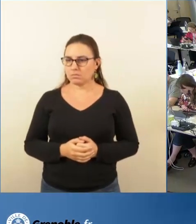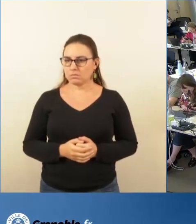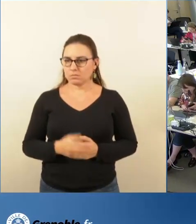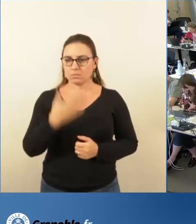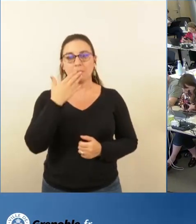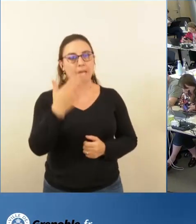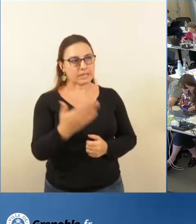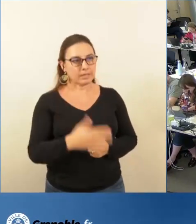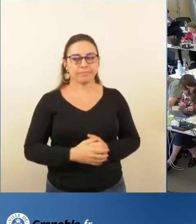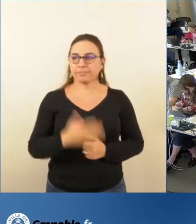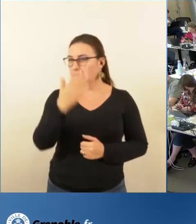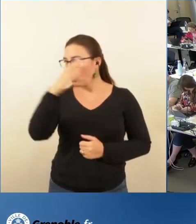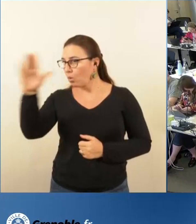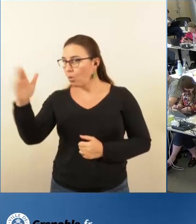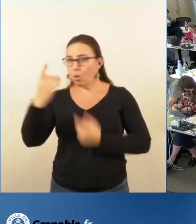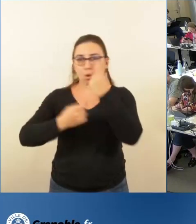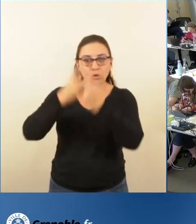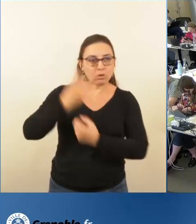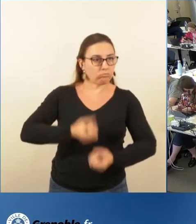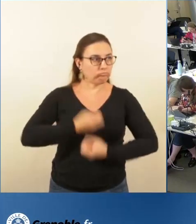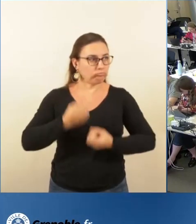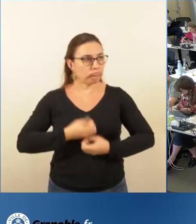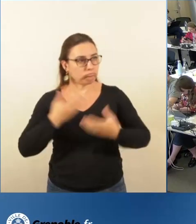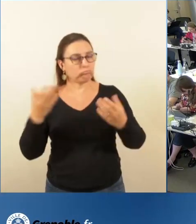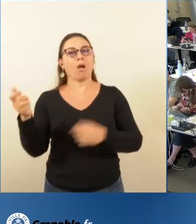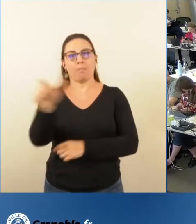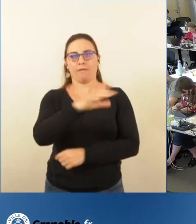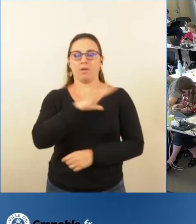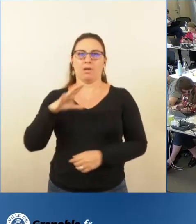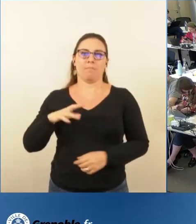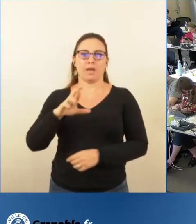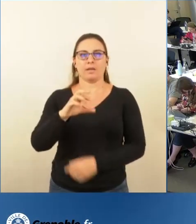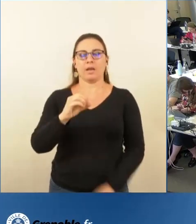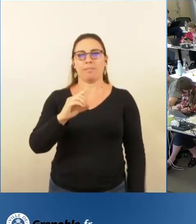merci n'y a-t-il d'autres demandes d'intervention madame roche